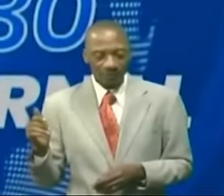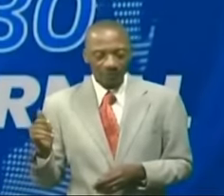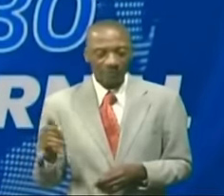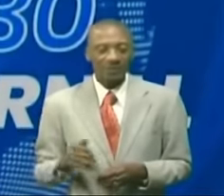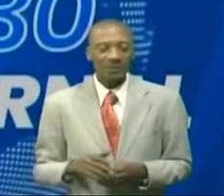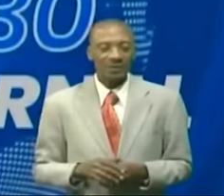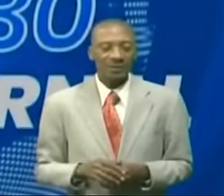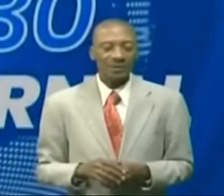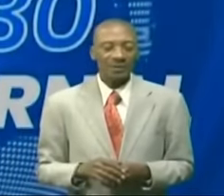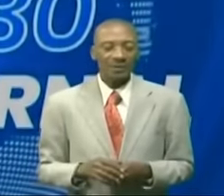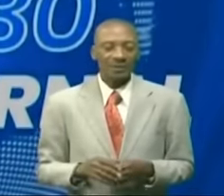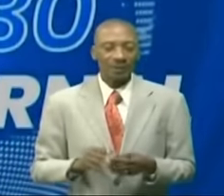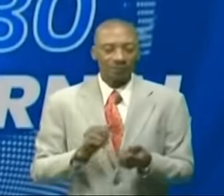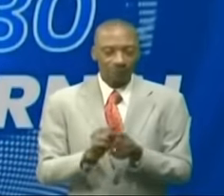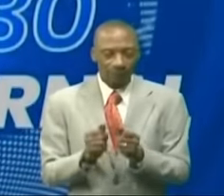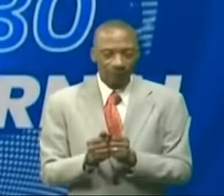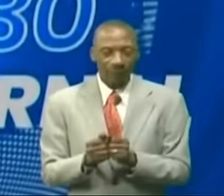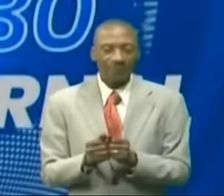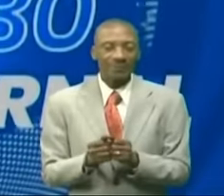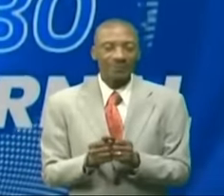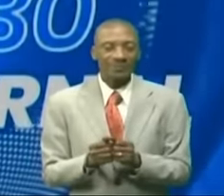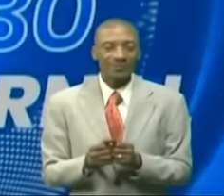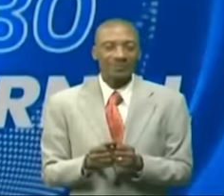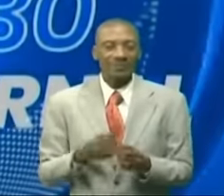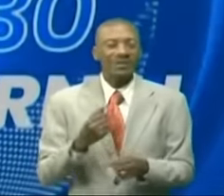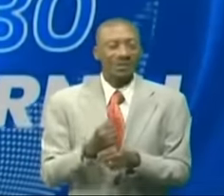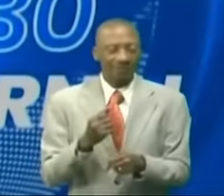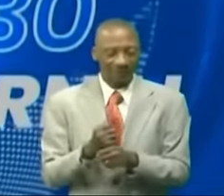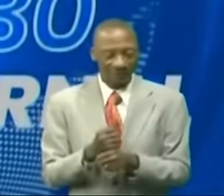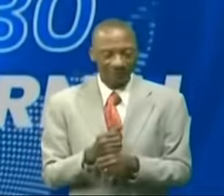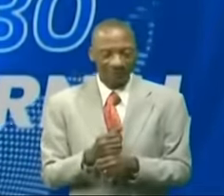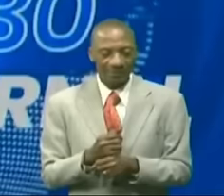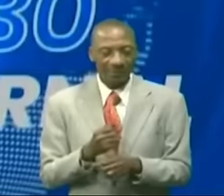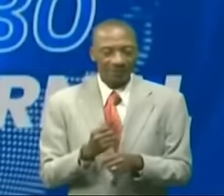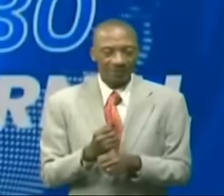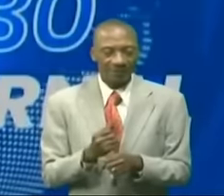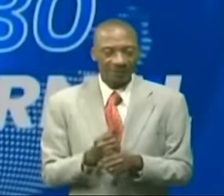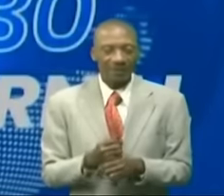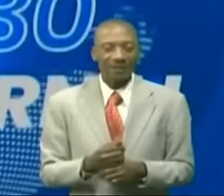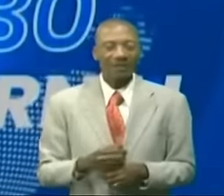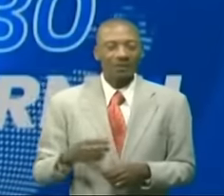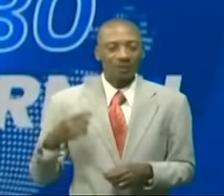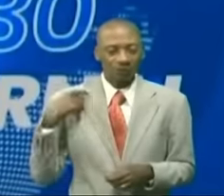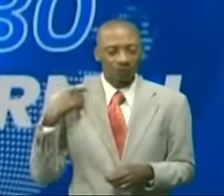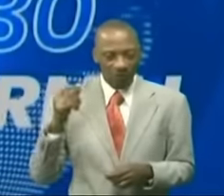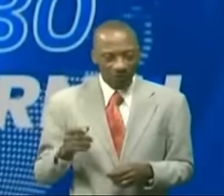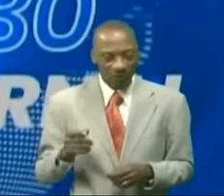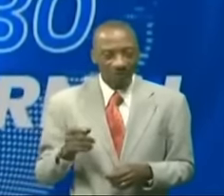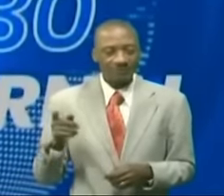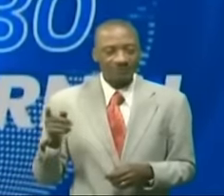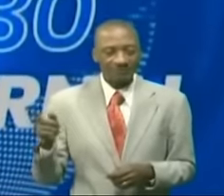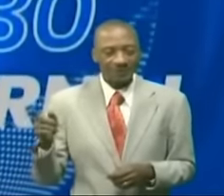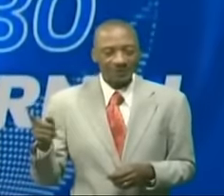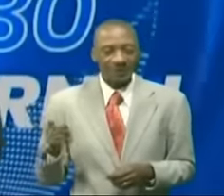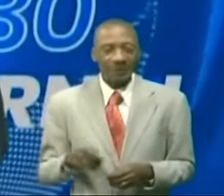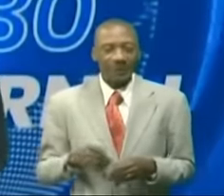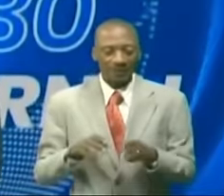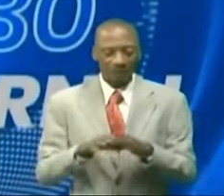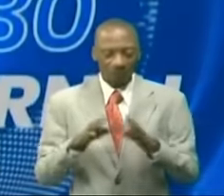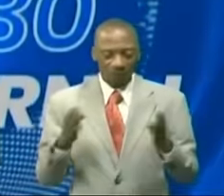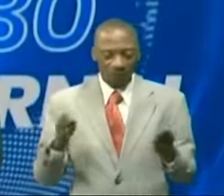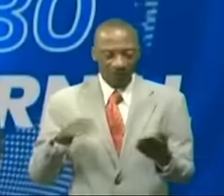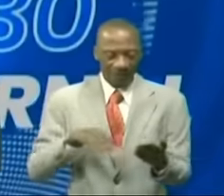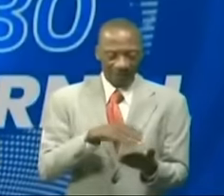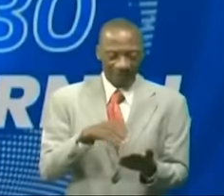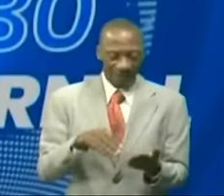de jeunes de sa province. Le gouverneur de Haute-Uele décide de porter main forte au centre de l'INPP à Ouatcha où il